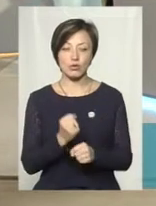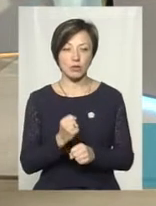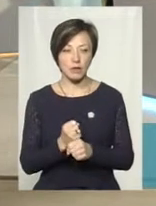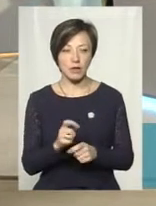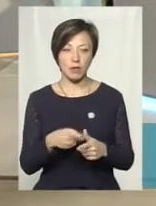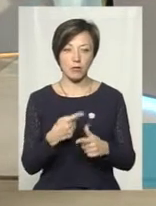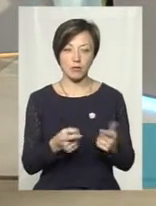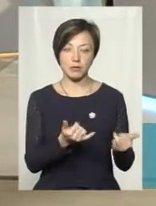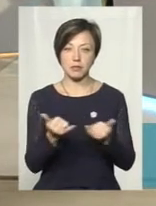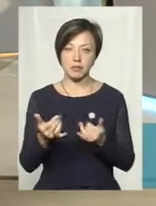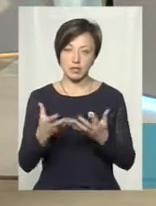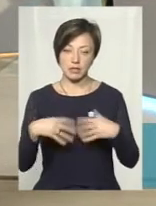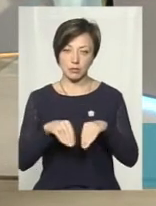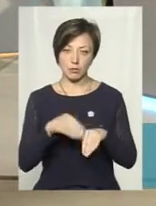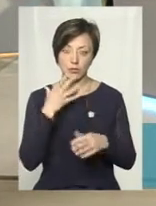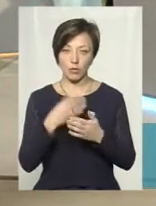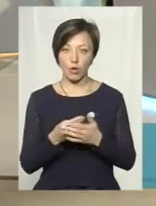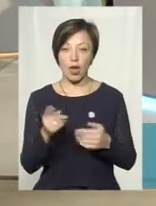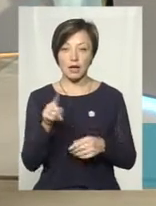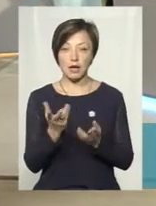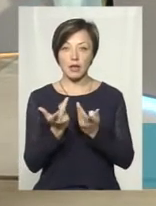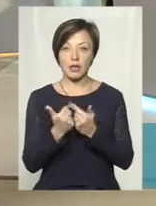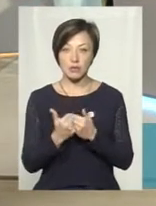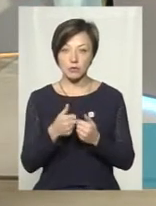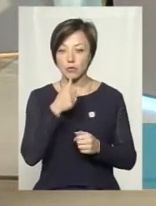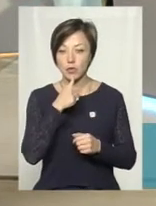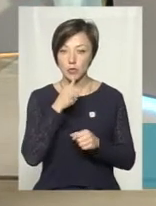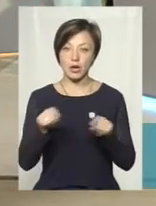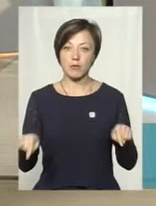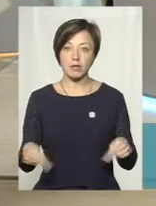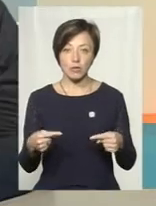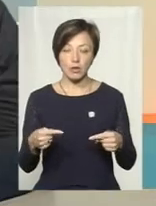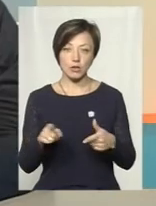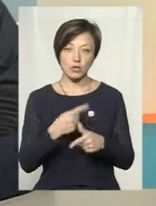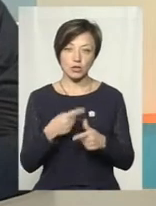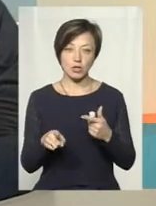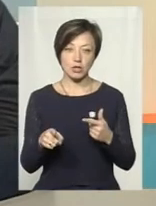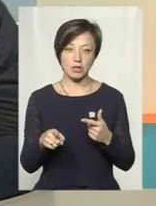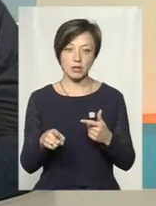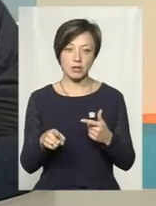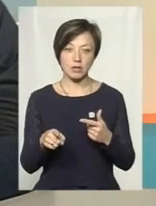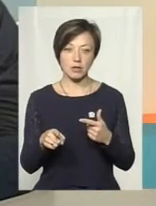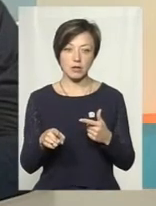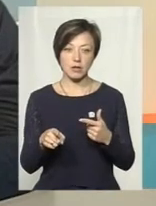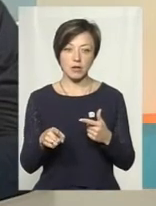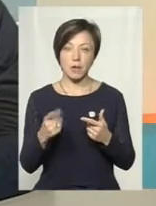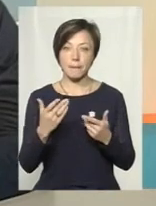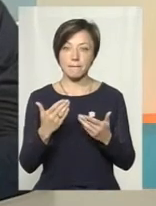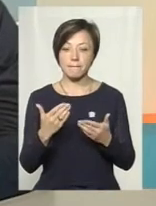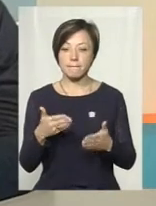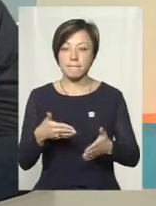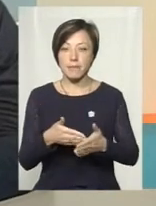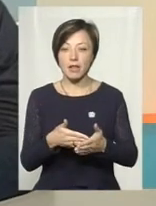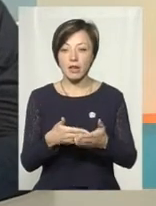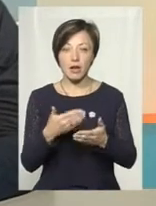або забезпечити сім'ю. А та кількість, яка вже пробує реабілітуватися, чи, як то кажеться, вже підходить до тої